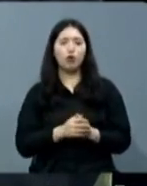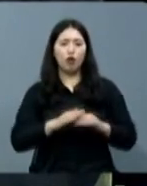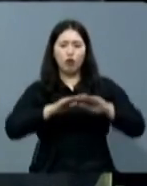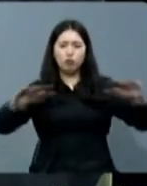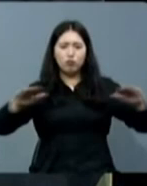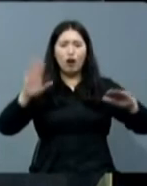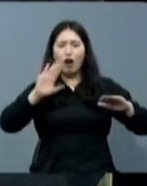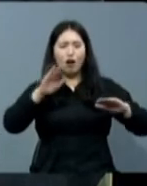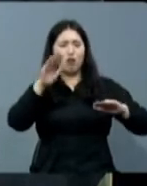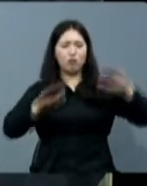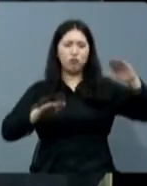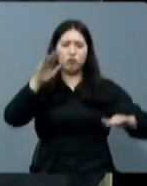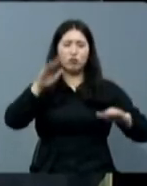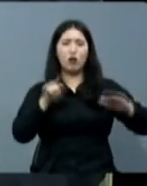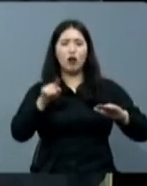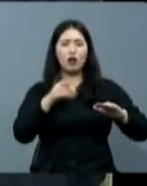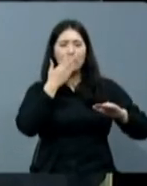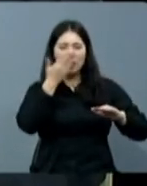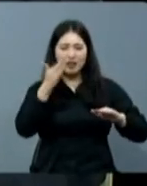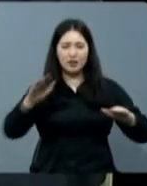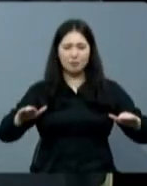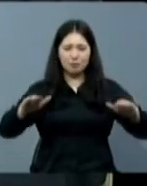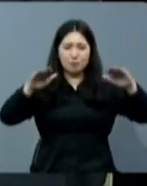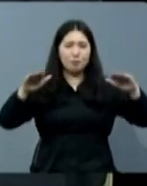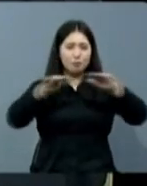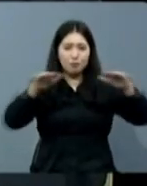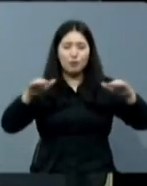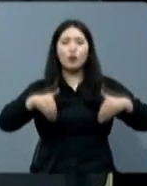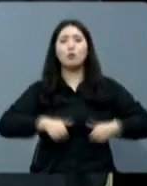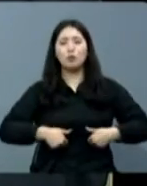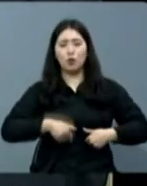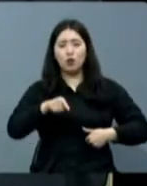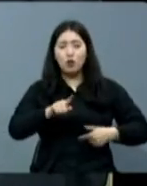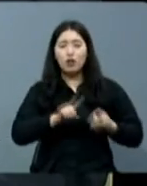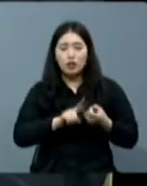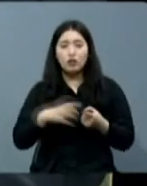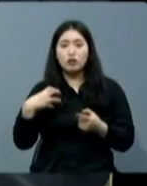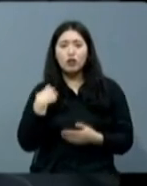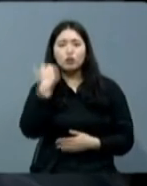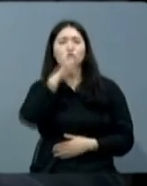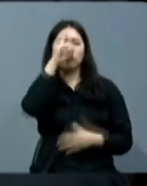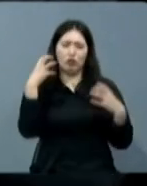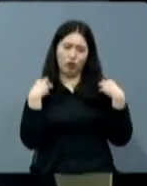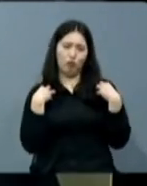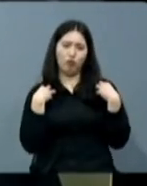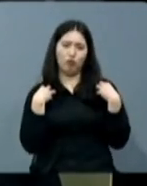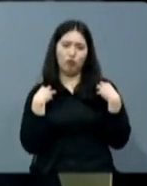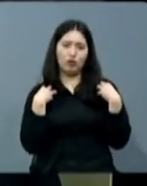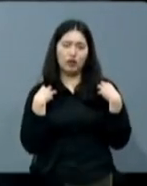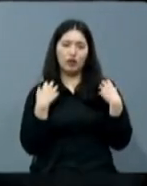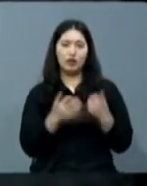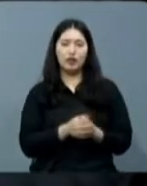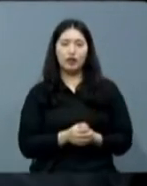불공평한 부분을 네. 최대한 없애주고 네. 하는 게 우리가 할 정부가 할 일이지 네. 아까 그 제가 좀